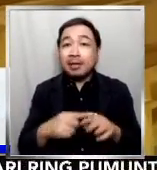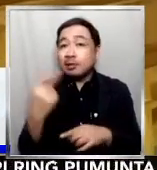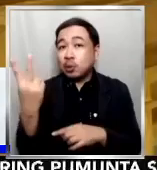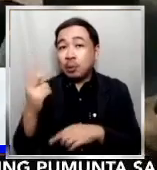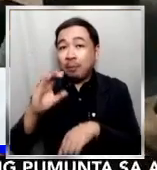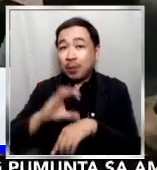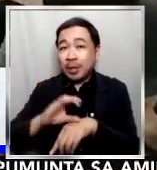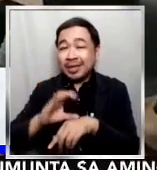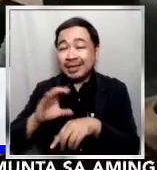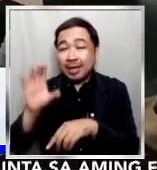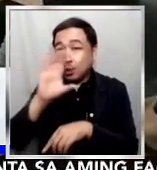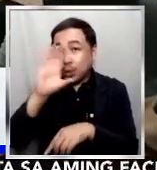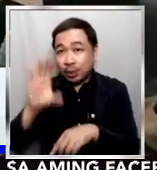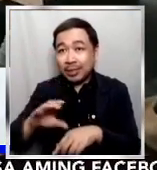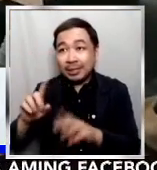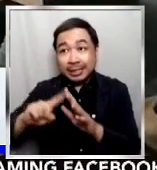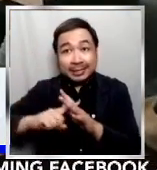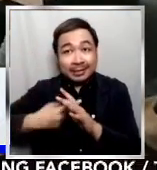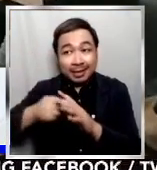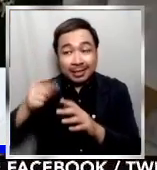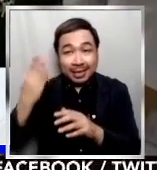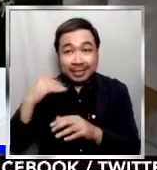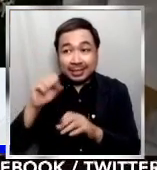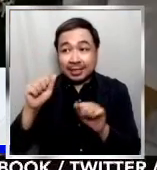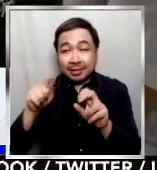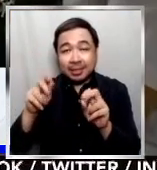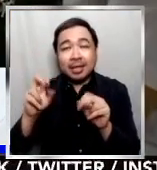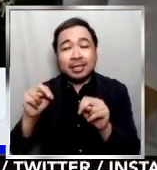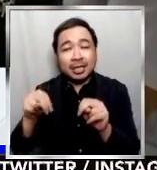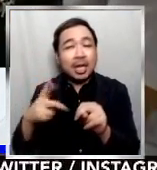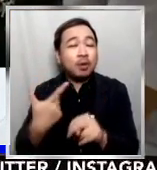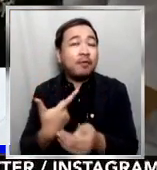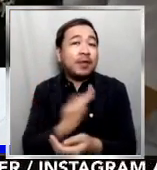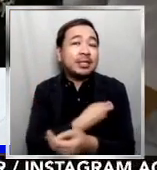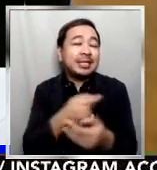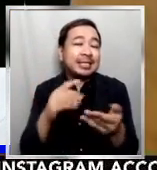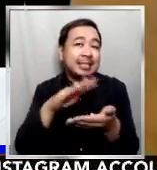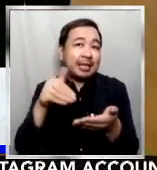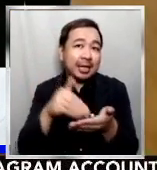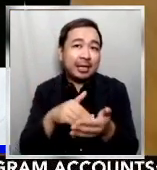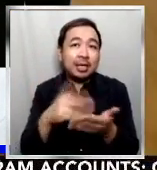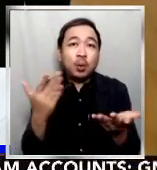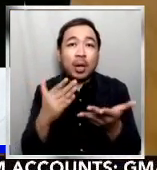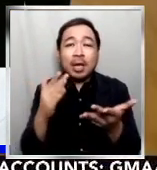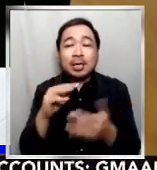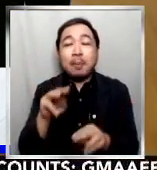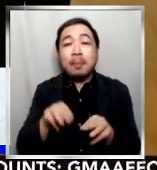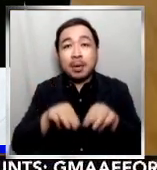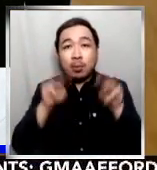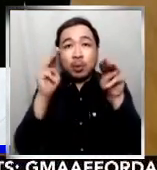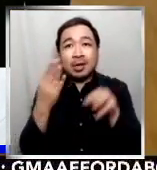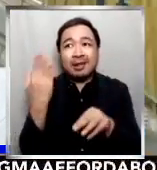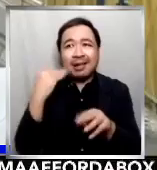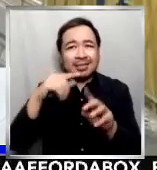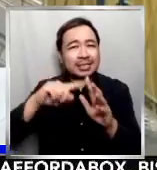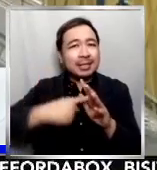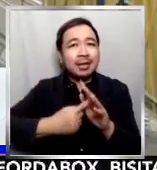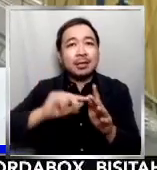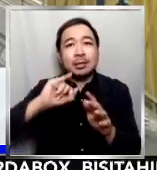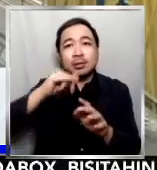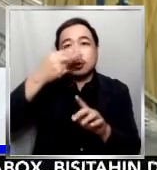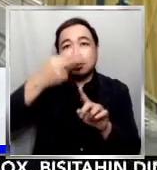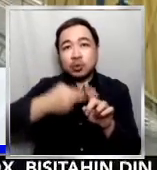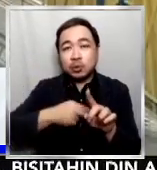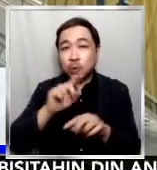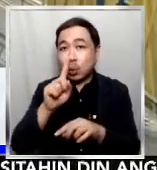weekend. Ang vaccination site naman sa Pastoral Center ng San Bartolome Church sa Malabon noong June 1 lamang nakapagbakuna at di na naulit